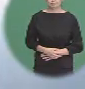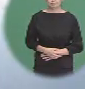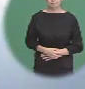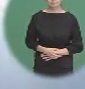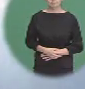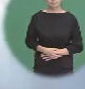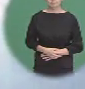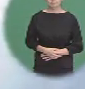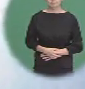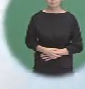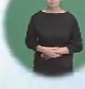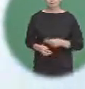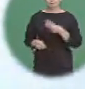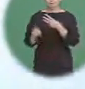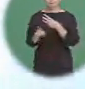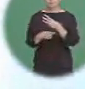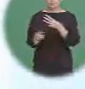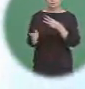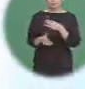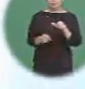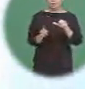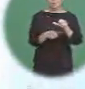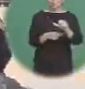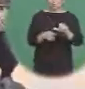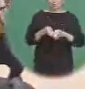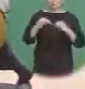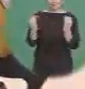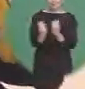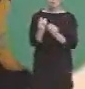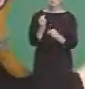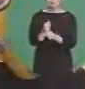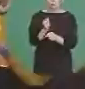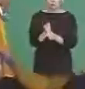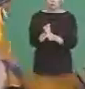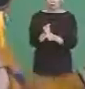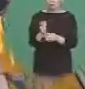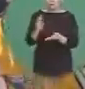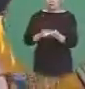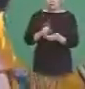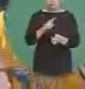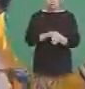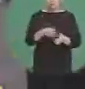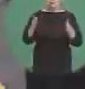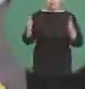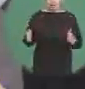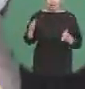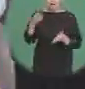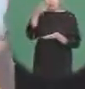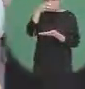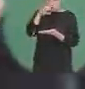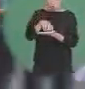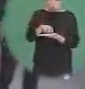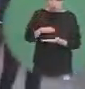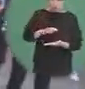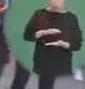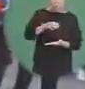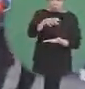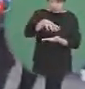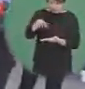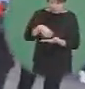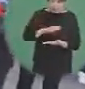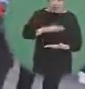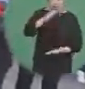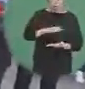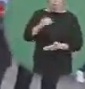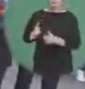スポゴミ in 郡山は3人から5人でチームを組み、時間内にどれだけゴミを拾えるかを競います